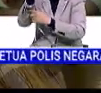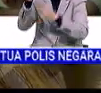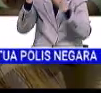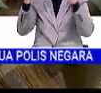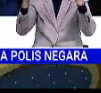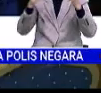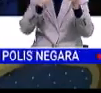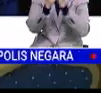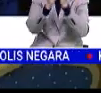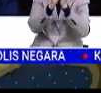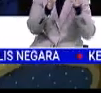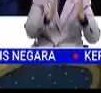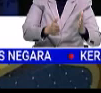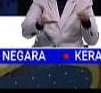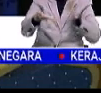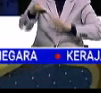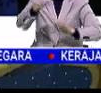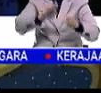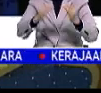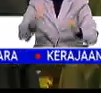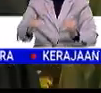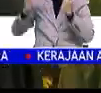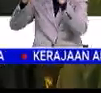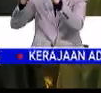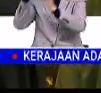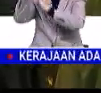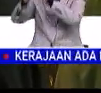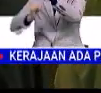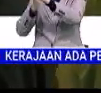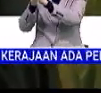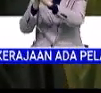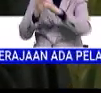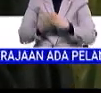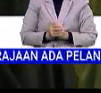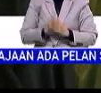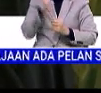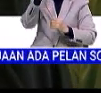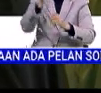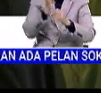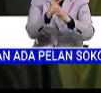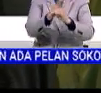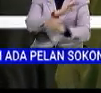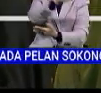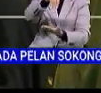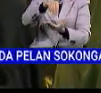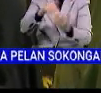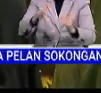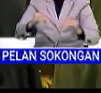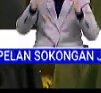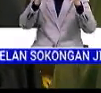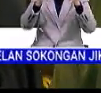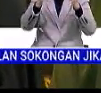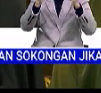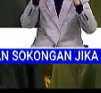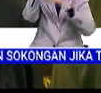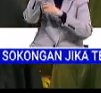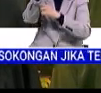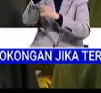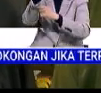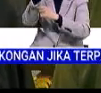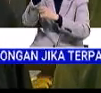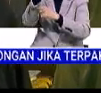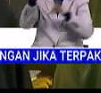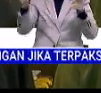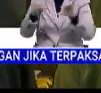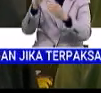banyak atlet silat ke peringkat antarabangsa. Akan kita usahakan di peringkat pusat untuk mengadakan